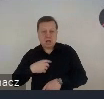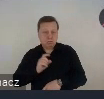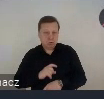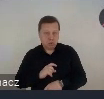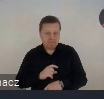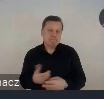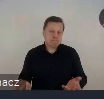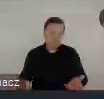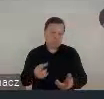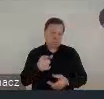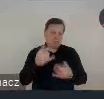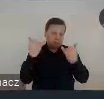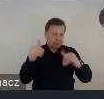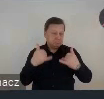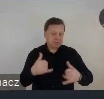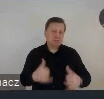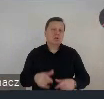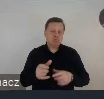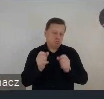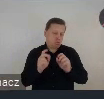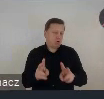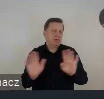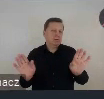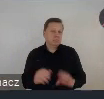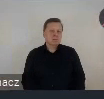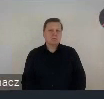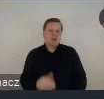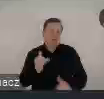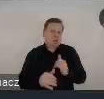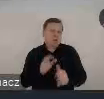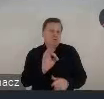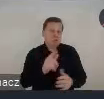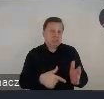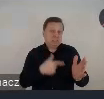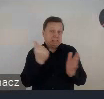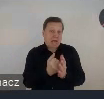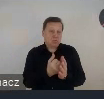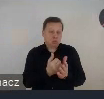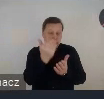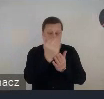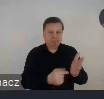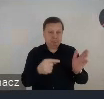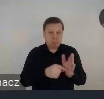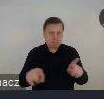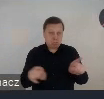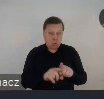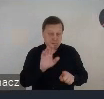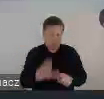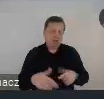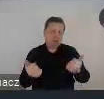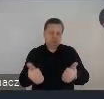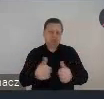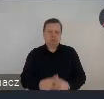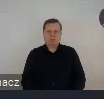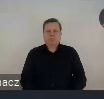Takie przypadki oczywiście też się zdarzały i jeśli statut cechu tak to określa, no to